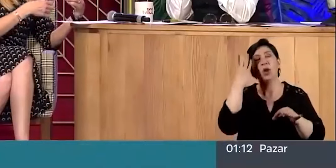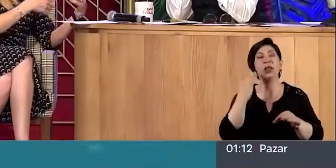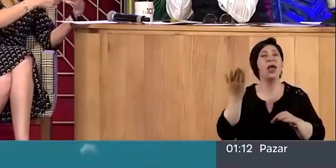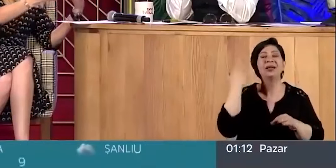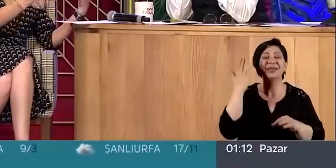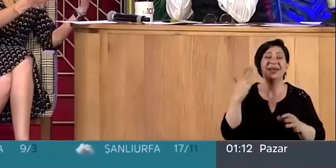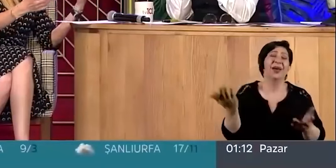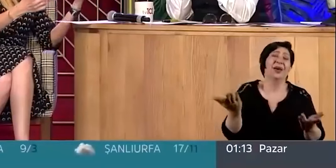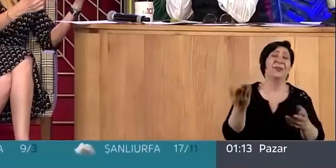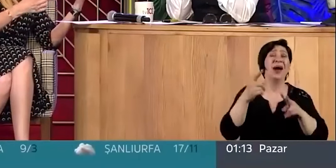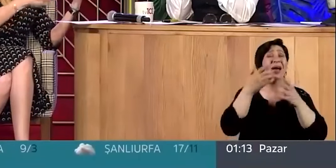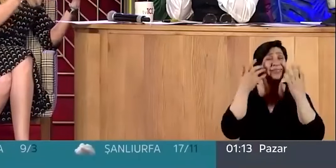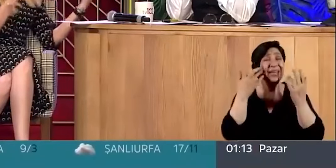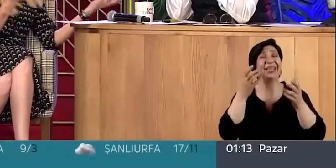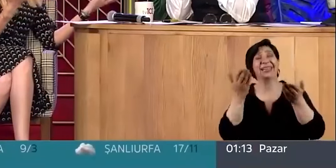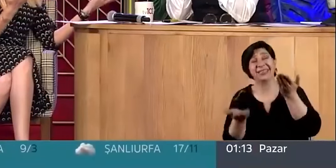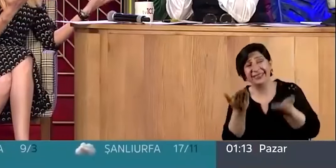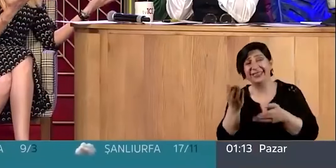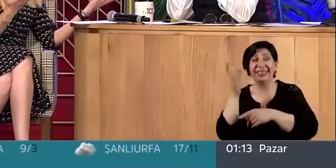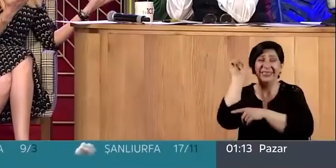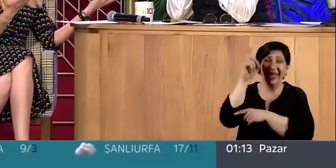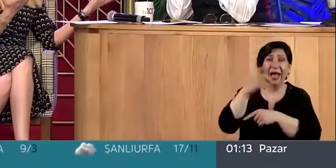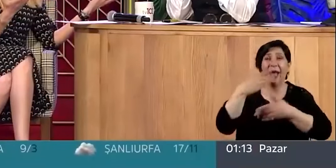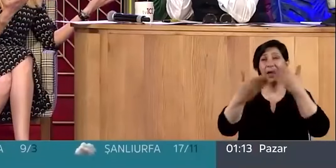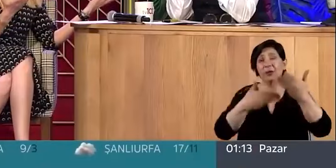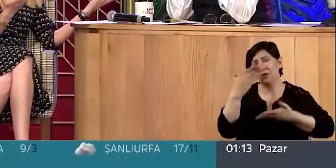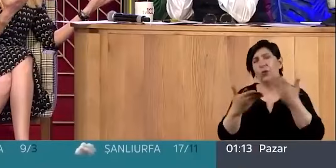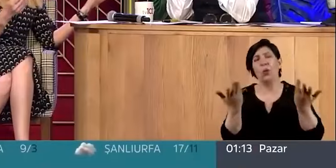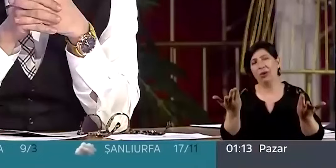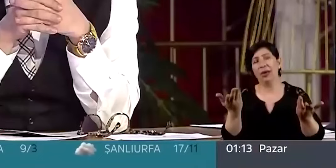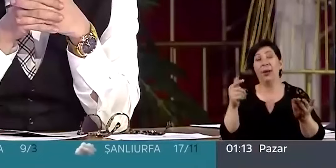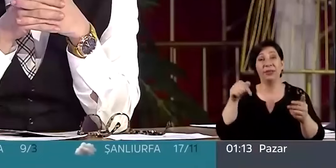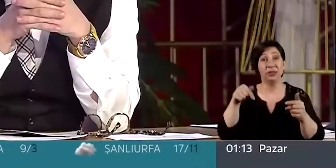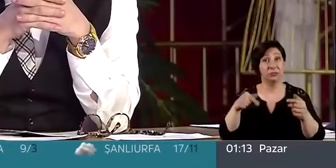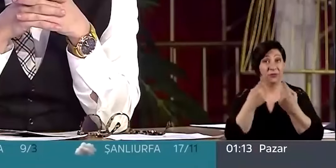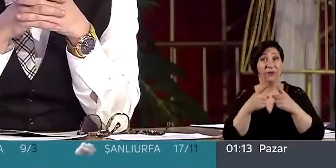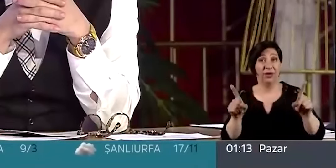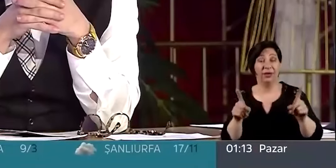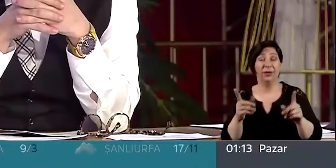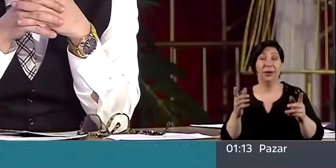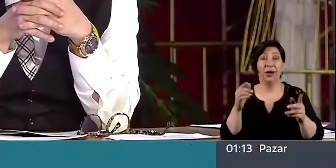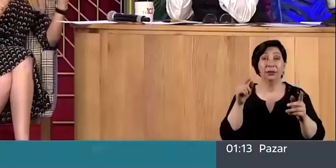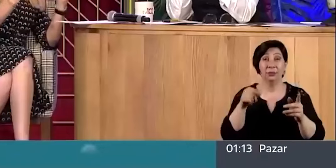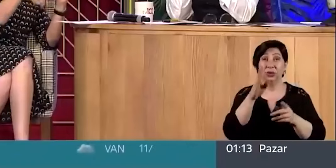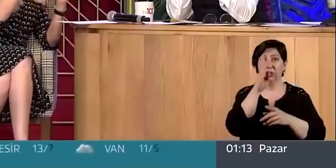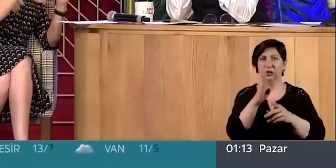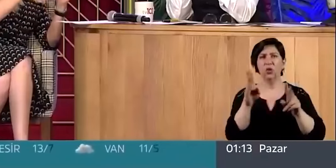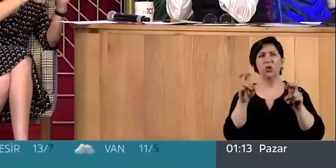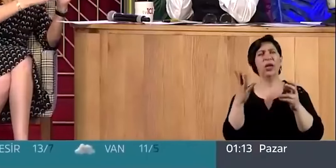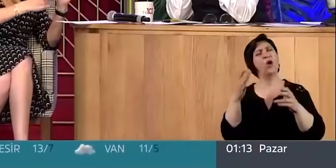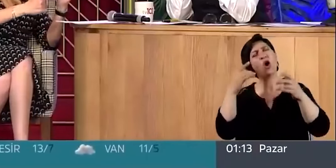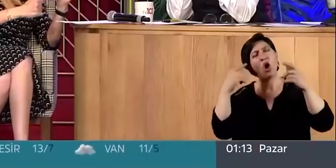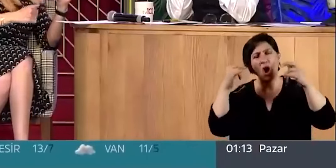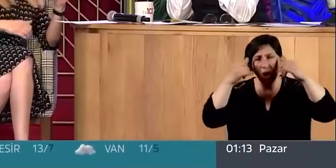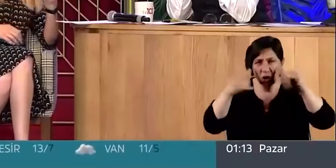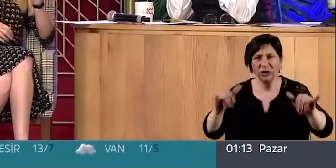Eskiden burç anlatıyor işte gelsin entertainment gibi bakılıyordu televizyona çıkıldığında. Aman tamam ya, ciddi konulara girme. Söyle işte Koç